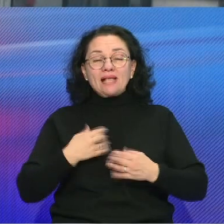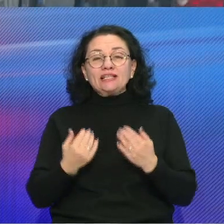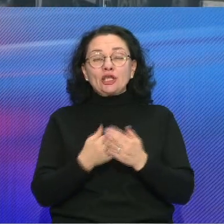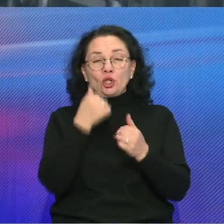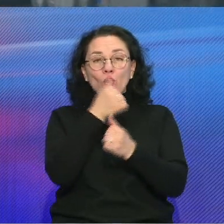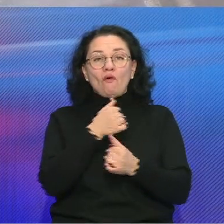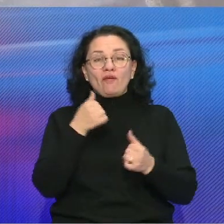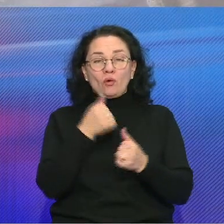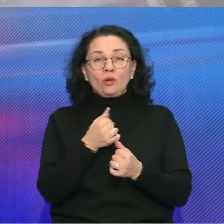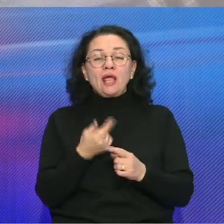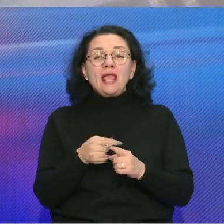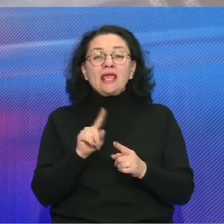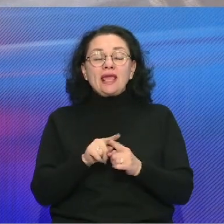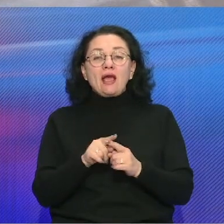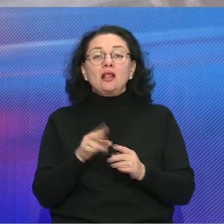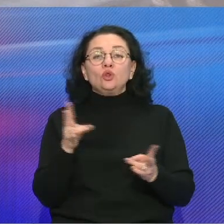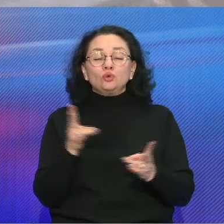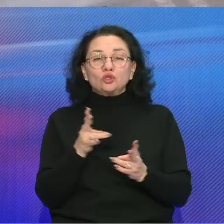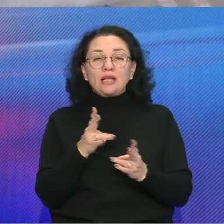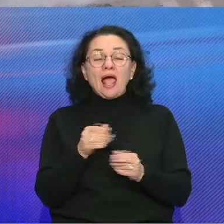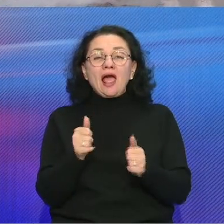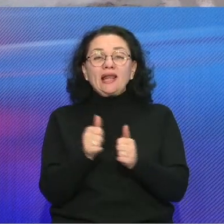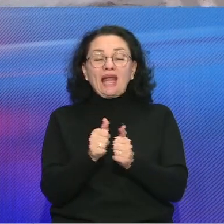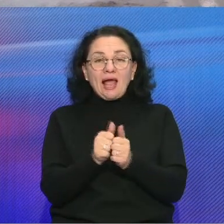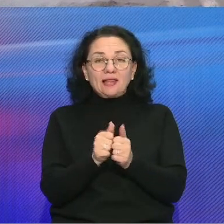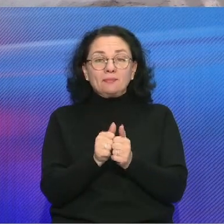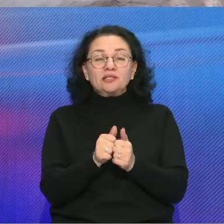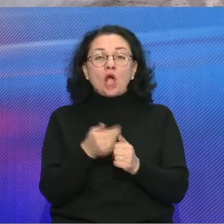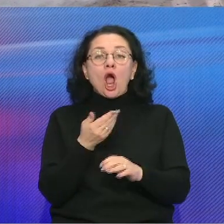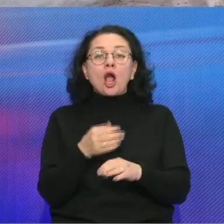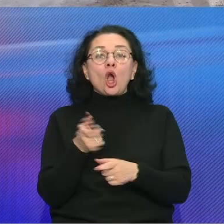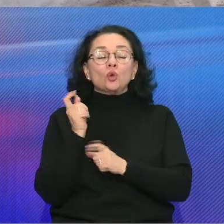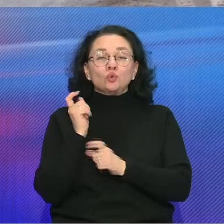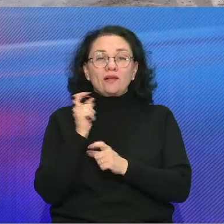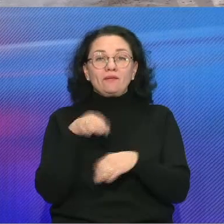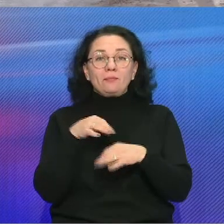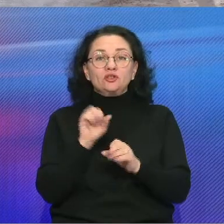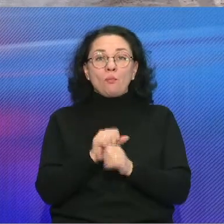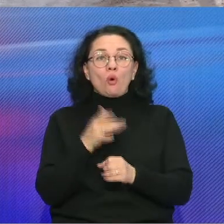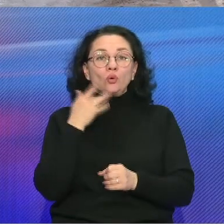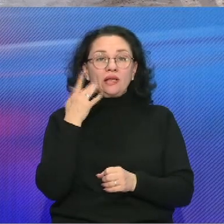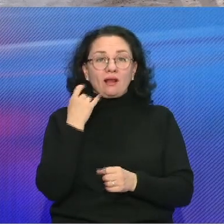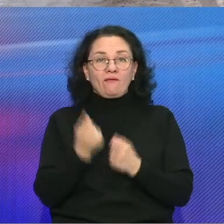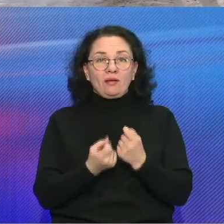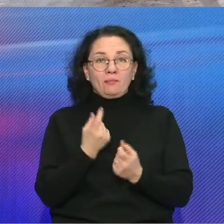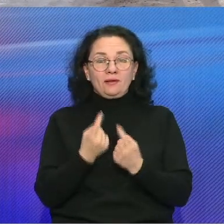худшей за все не треба. Надворот, побач с фурами может вырасти еще и ланцух с легковушек.